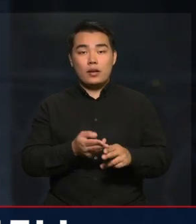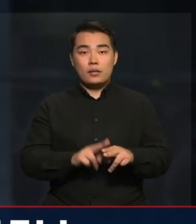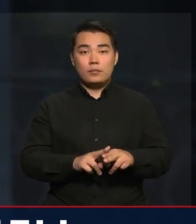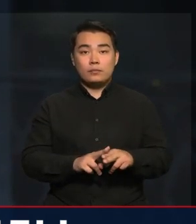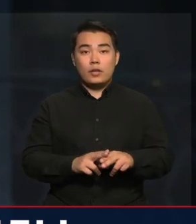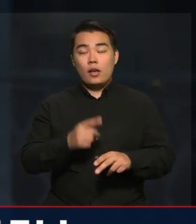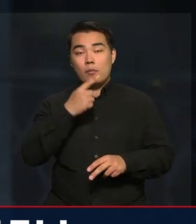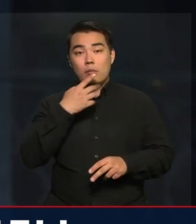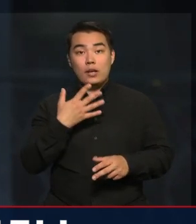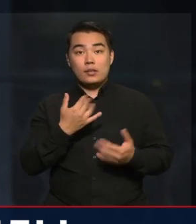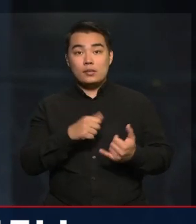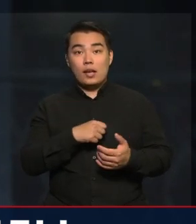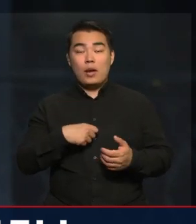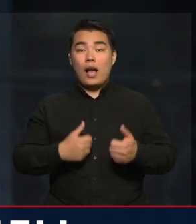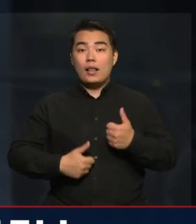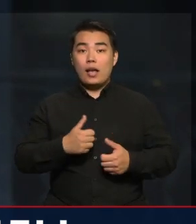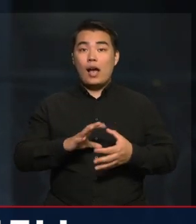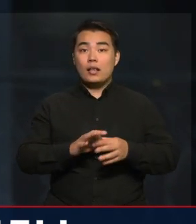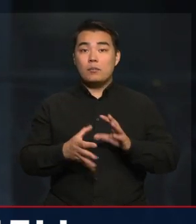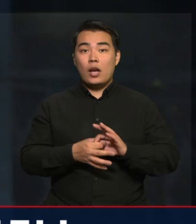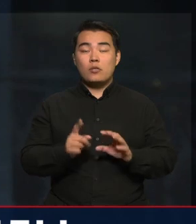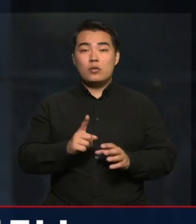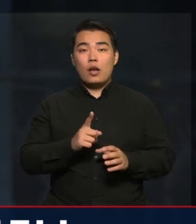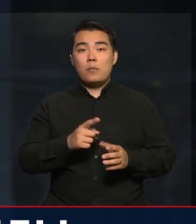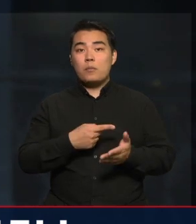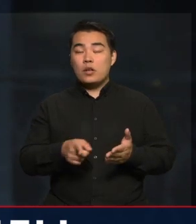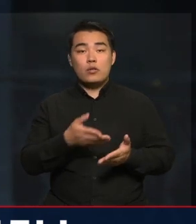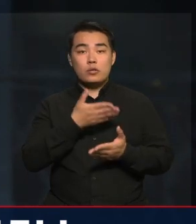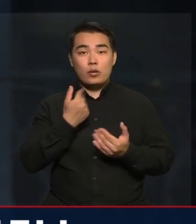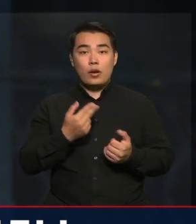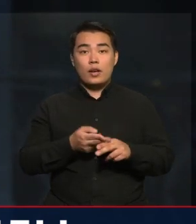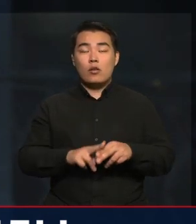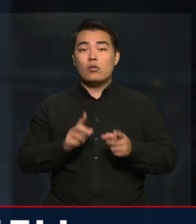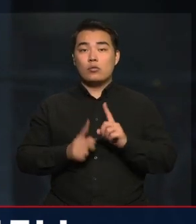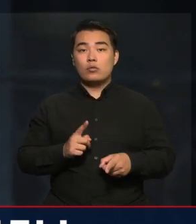Биылғы іс-шара олимпиададан ешқандай кемшілік болып жатқан жоқ. Бұл